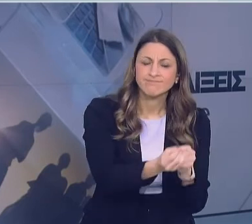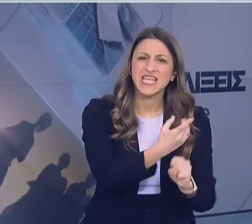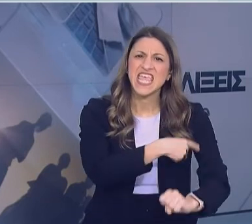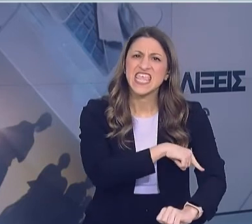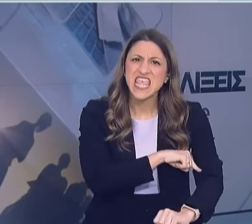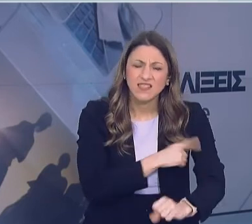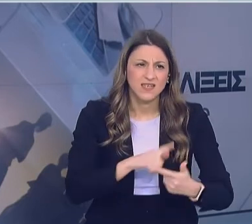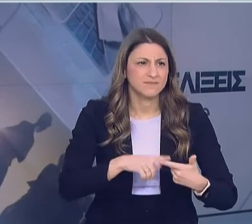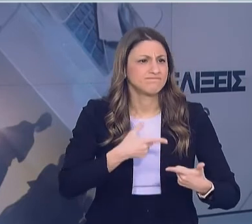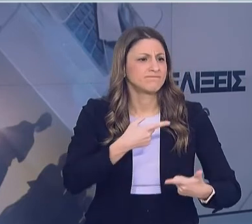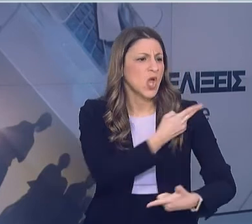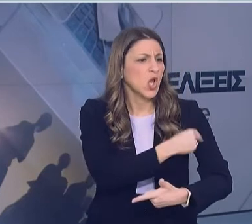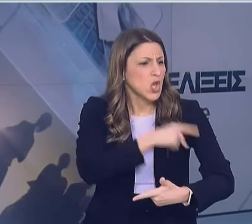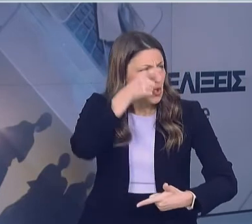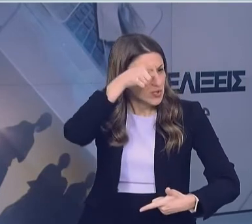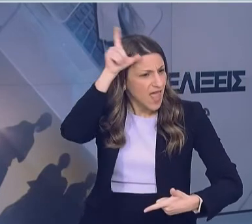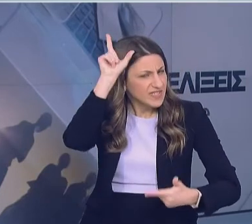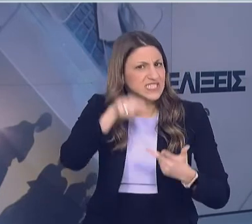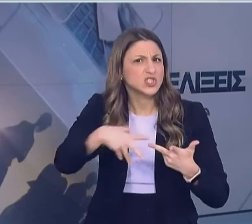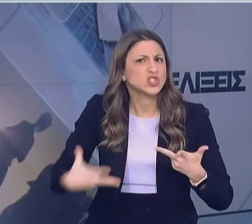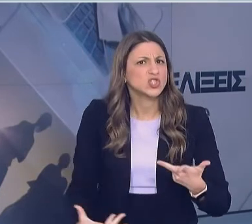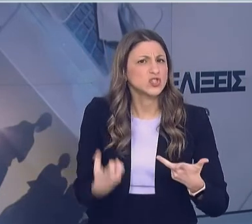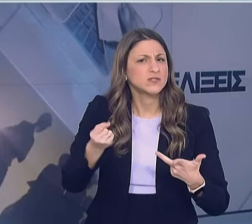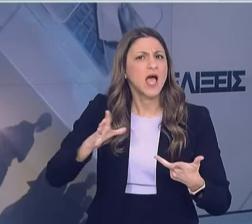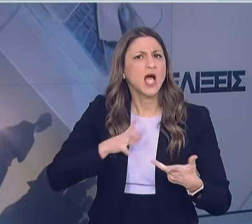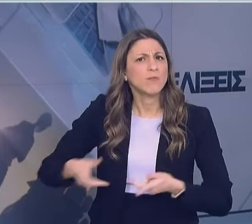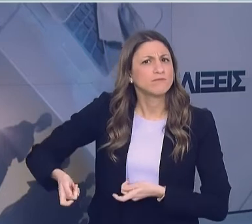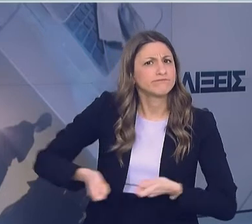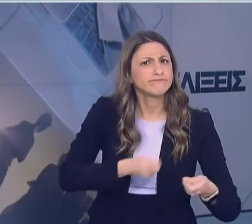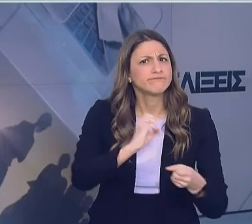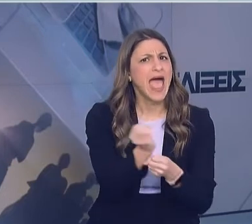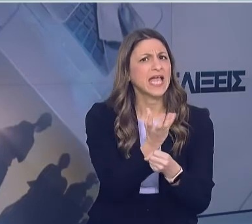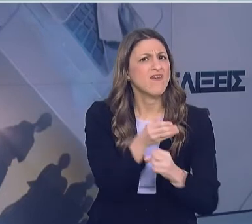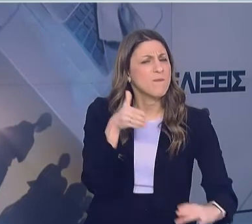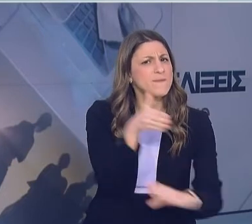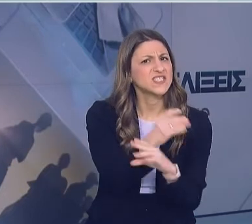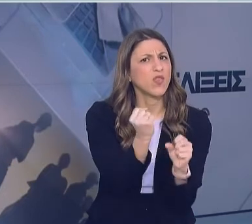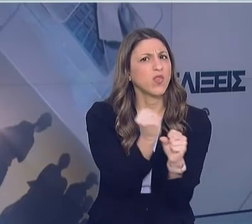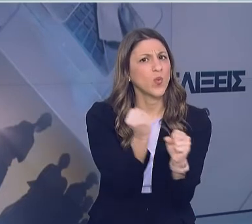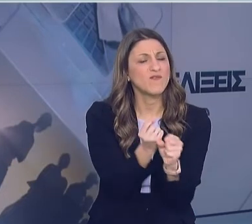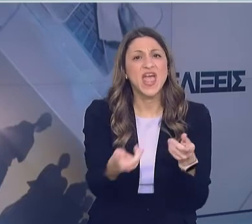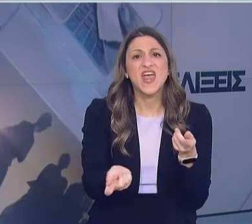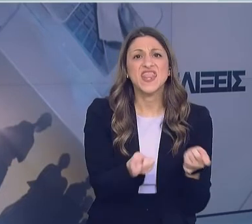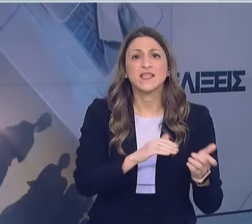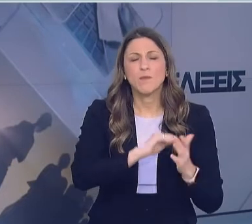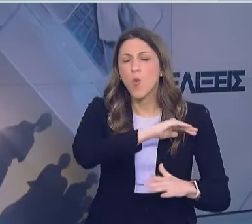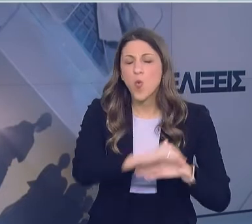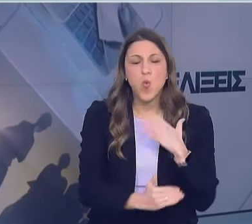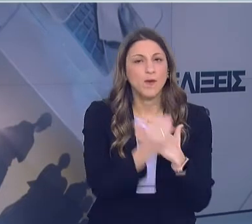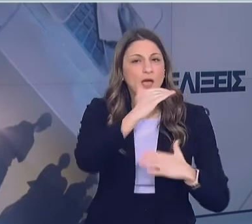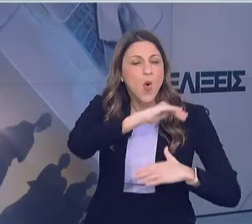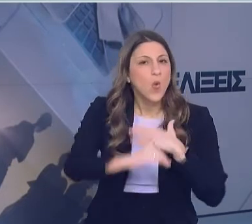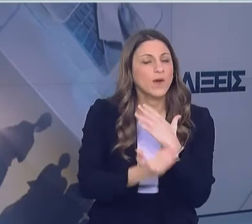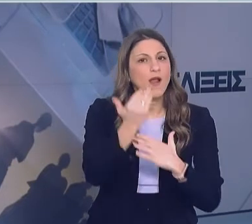γιατρούς, νοσηλευτές, διασώστες, πληρώματα ασθενοφόρων, διοικητικούς υπαλλήλους, τους ανθρώπους αυτούς που 24 ώρες το